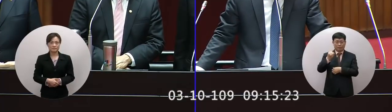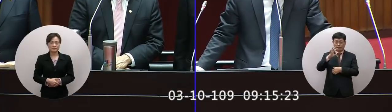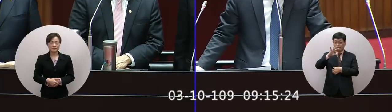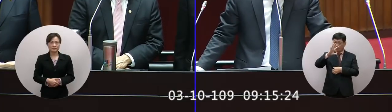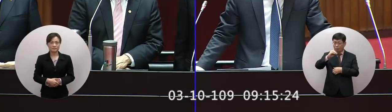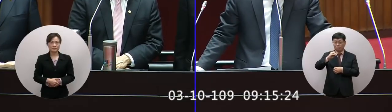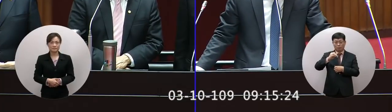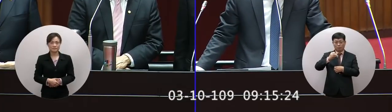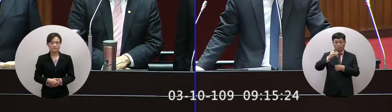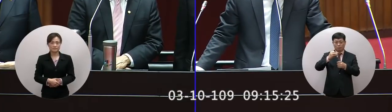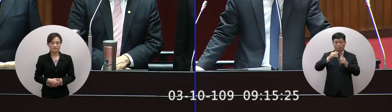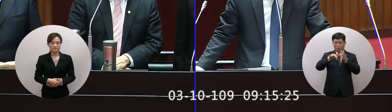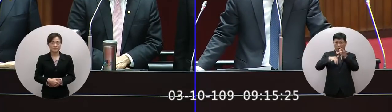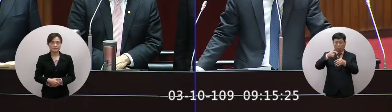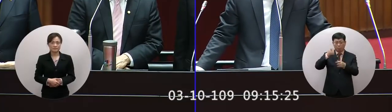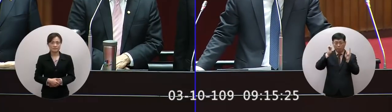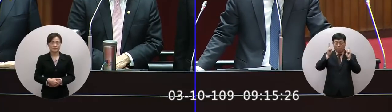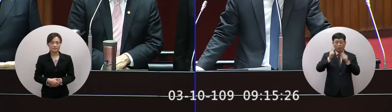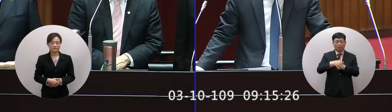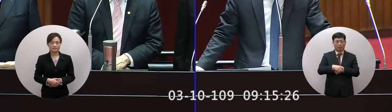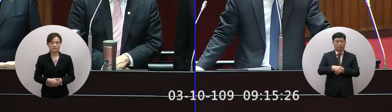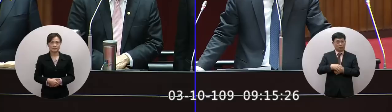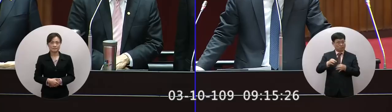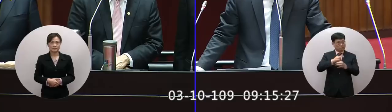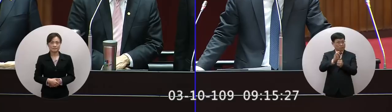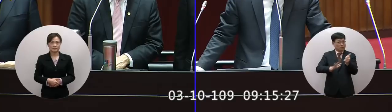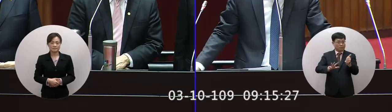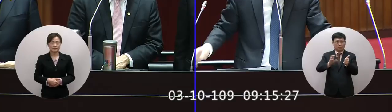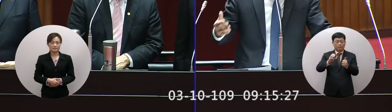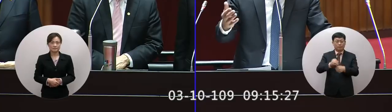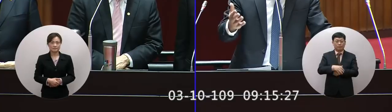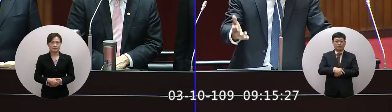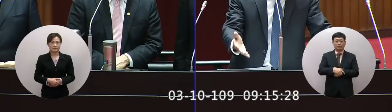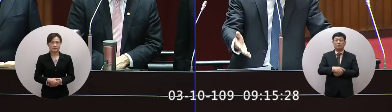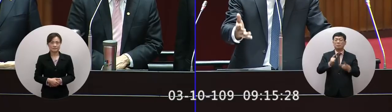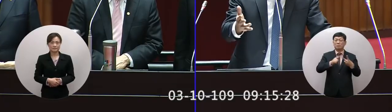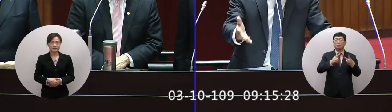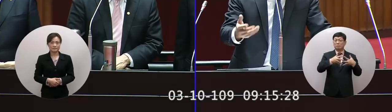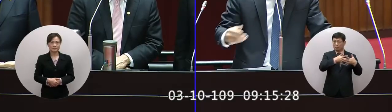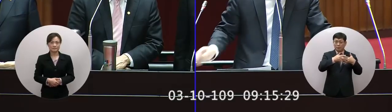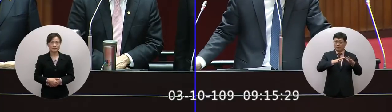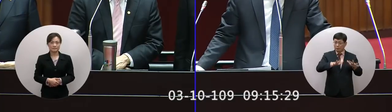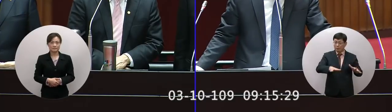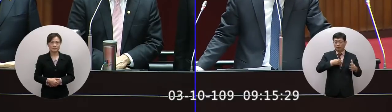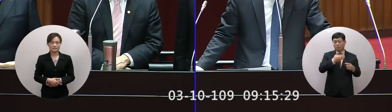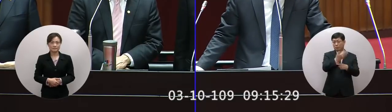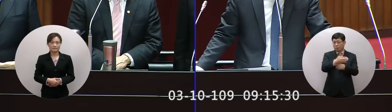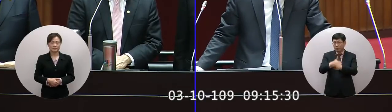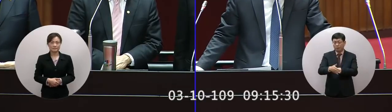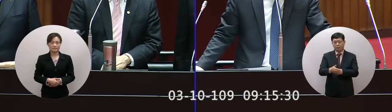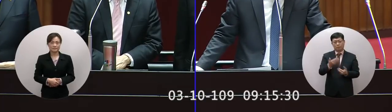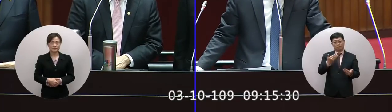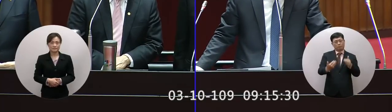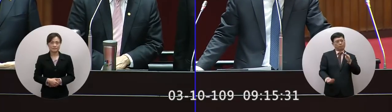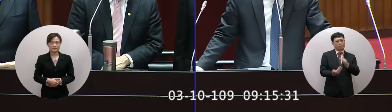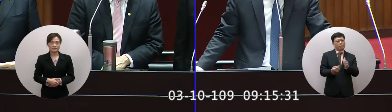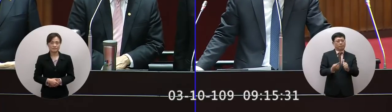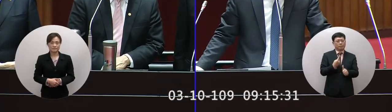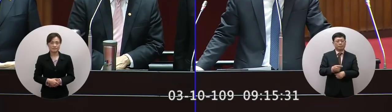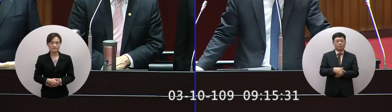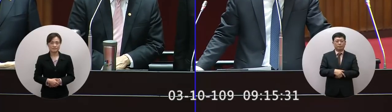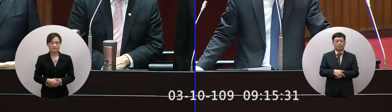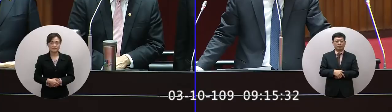的游客。好，你说它经济冲击大不大？美国现在的死亡率几乎是最高，